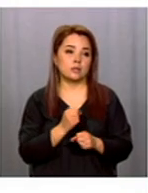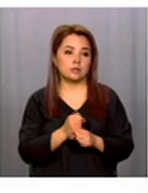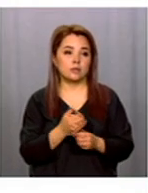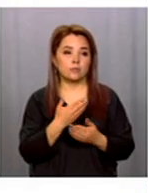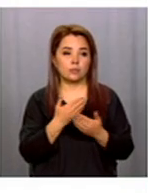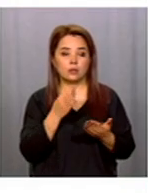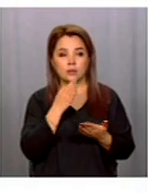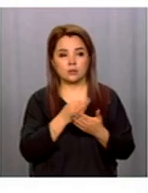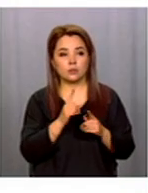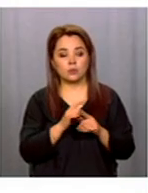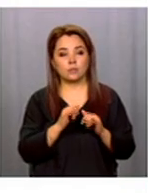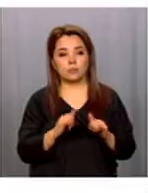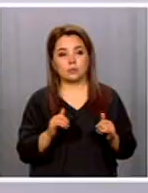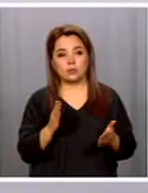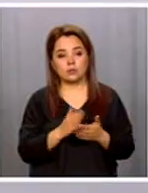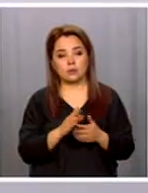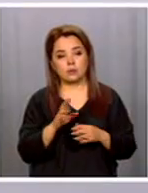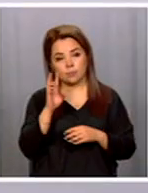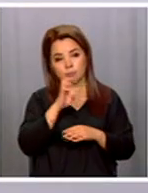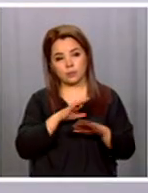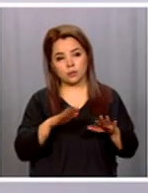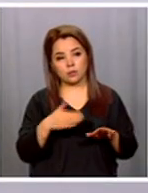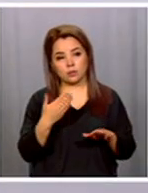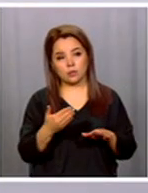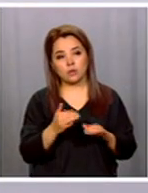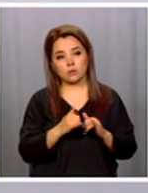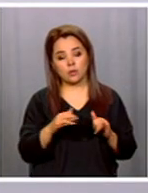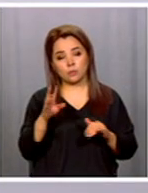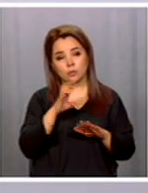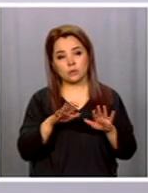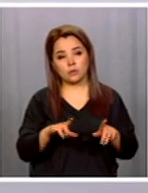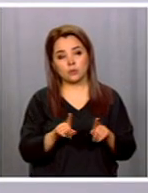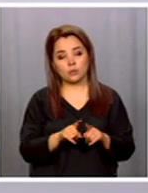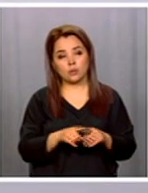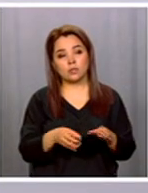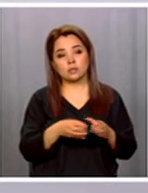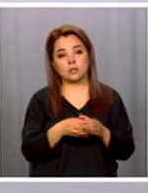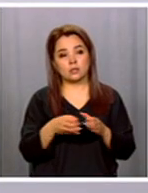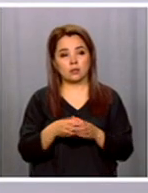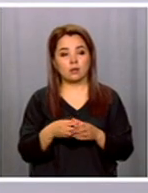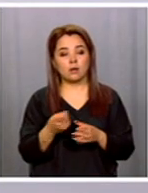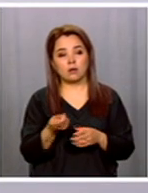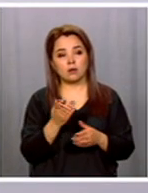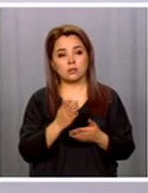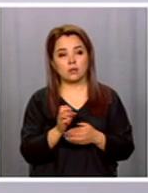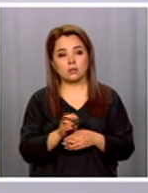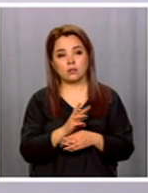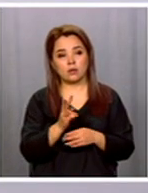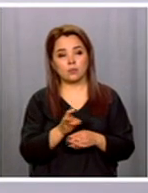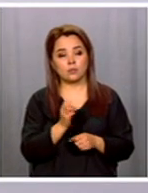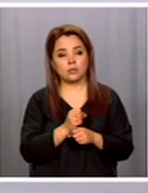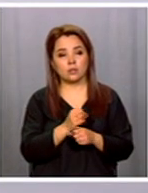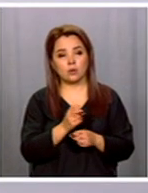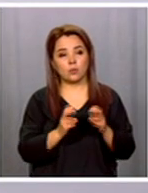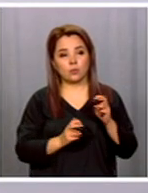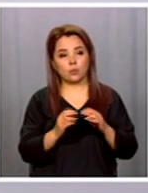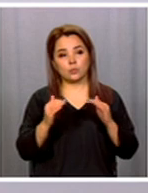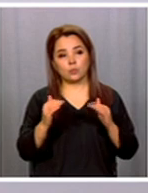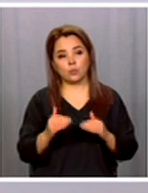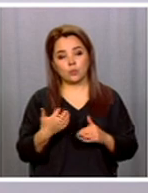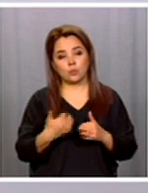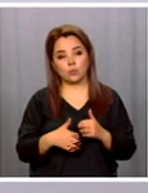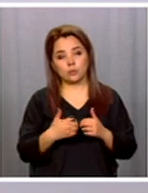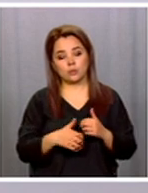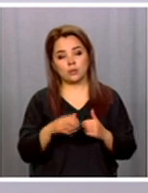сатылары басым болып келсе дамыған елдерде, ал дамушы елдерде сала аз тармақталған. Яғни мұнда өндірістің төменгі және орта